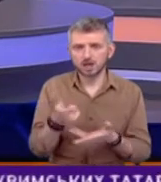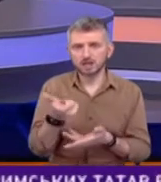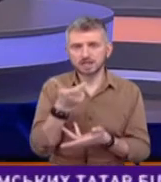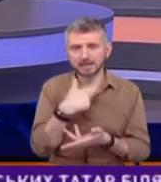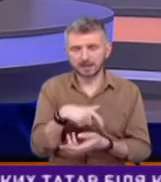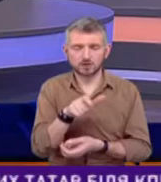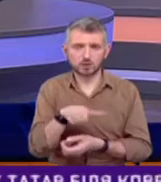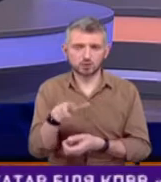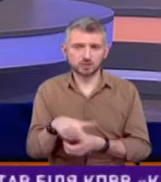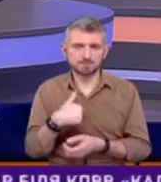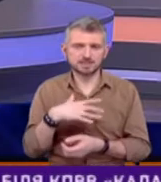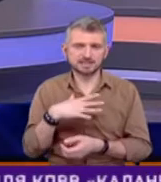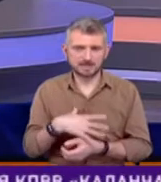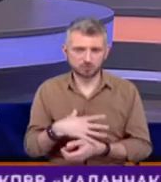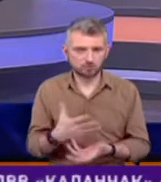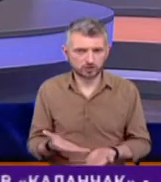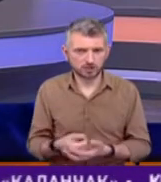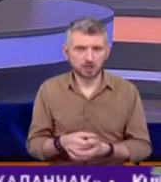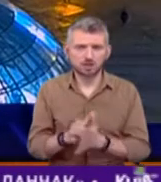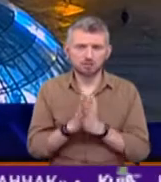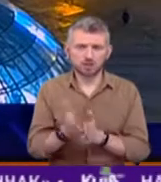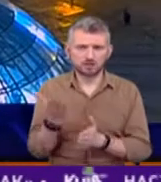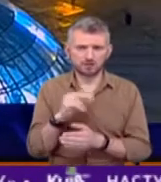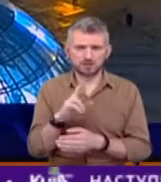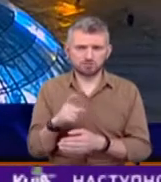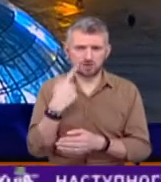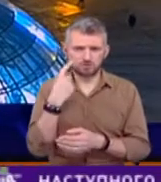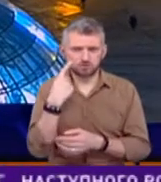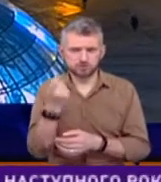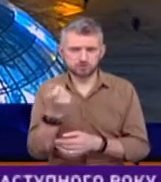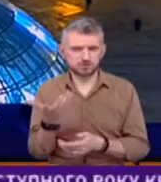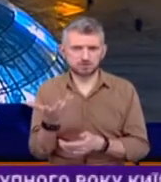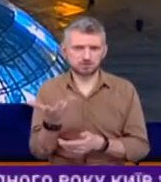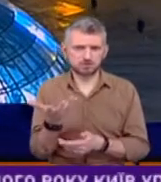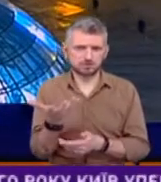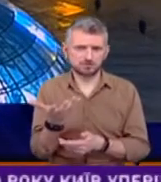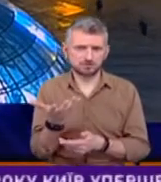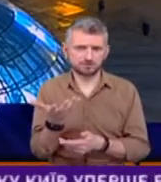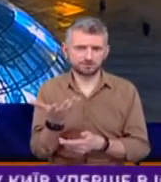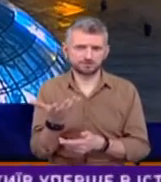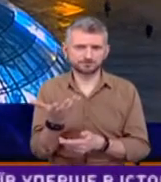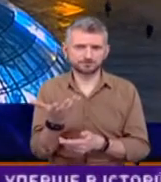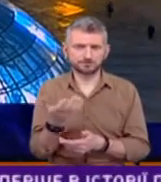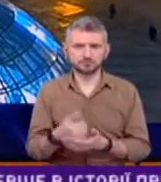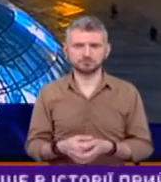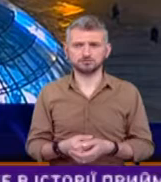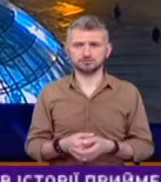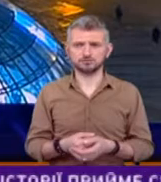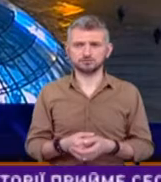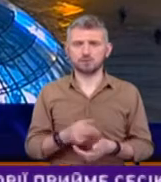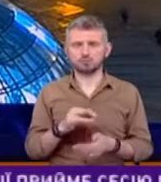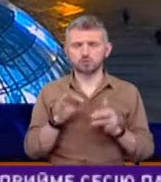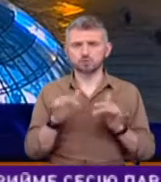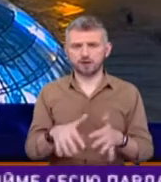інтелігентні люди, стримуємося. Тому, будь ласка, давайте без якихось там гучних сентенцій, по